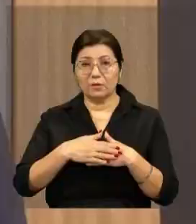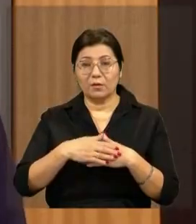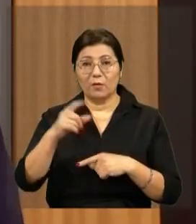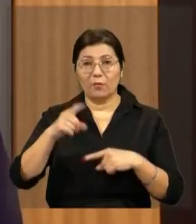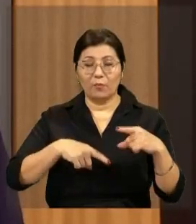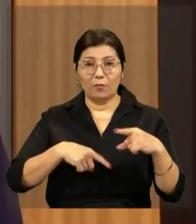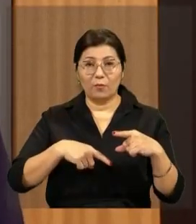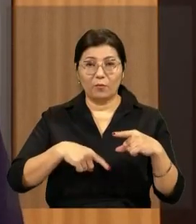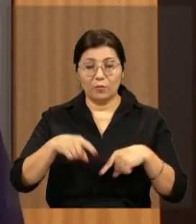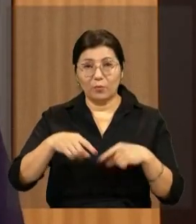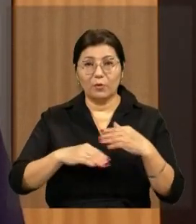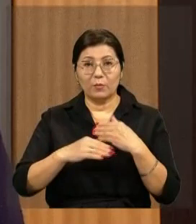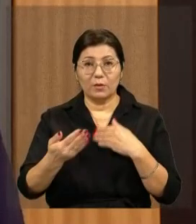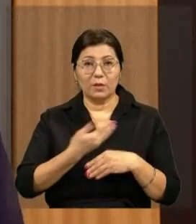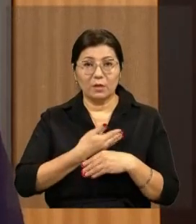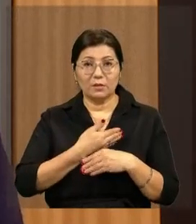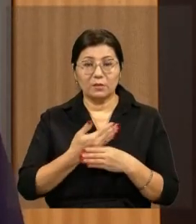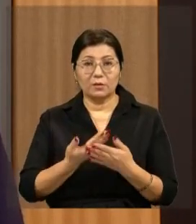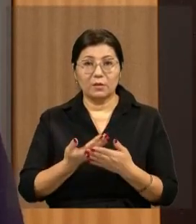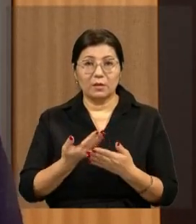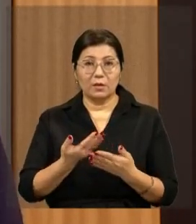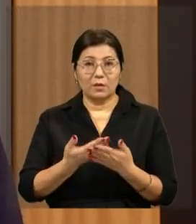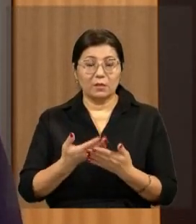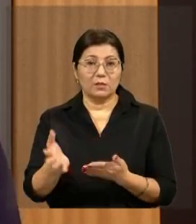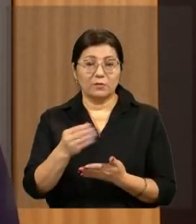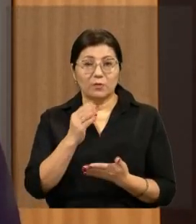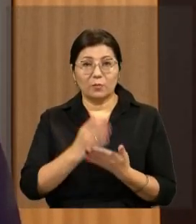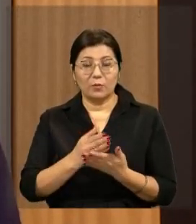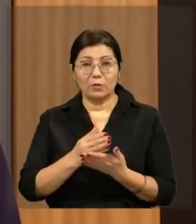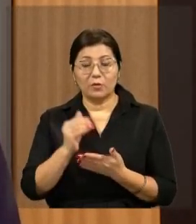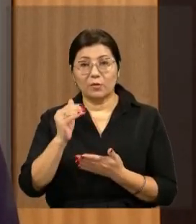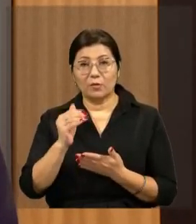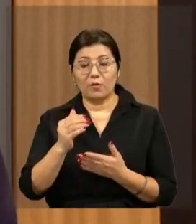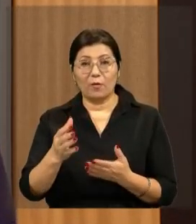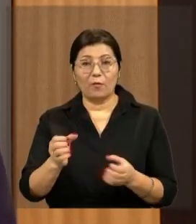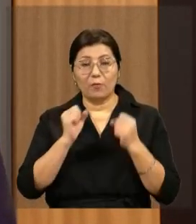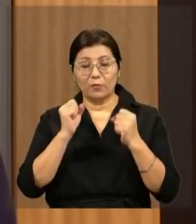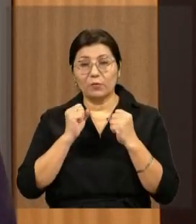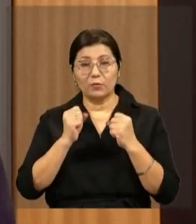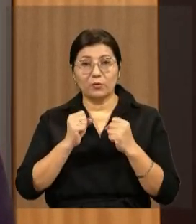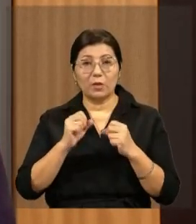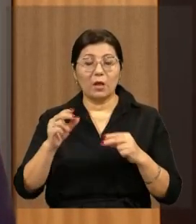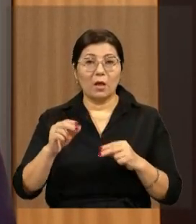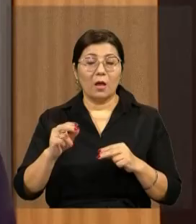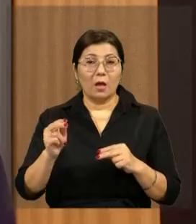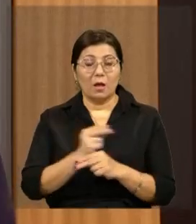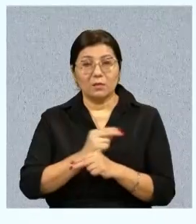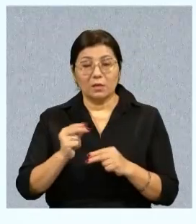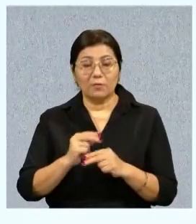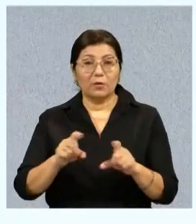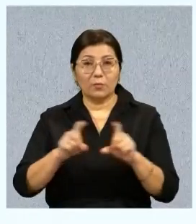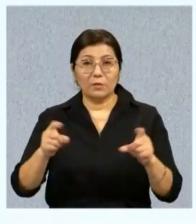поле. Хочу вот это вот, если все будет нормально, фок поставить небольшой, чтобы дети